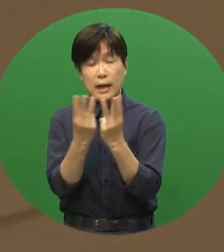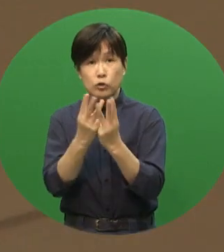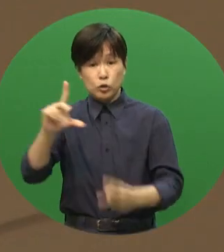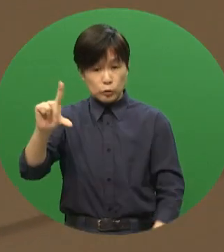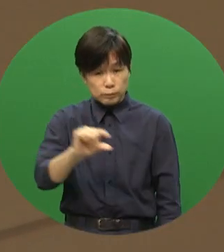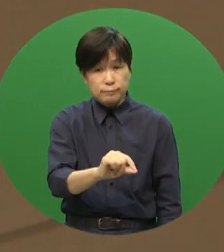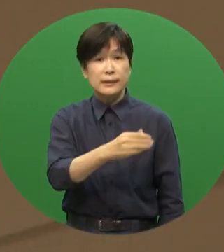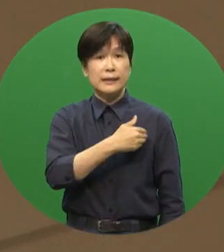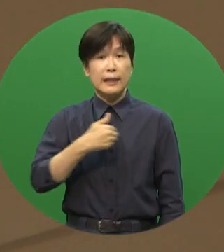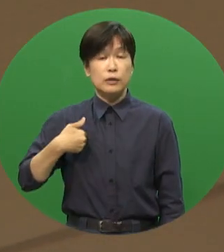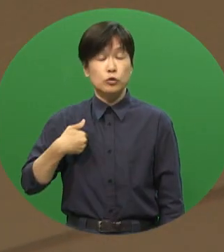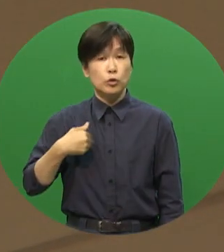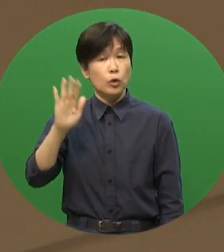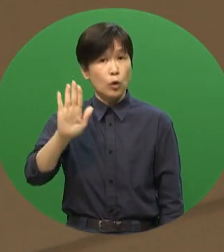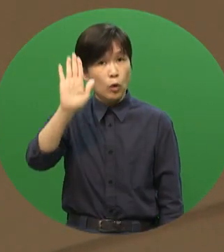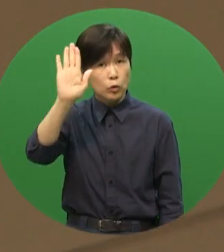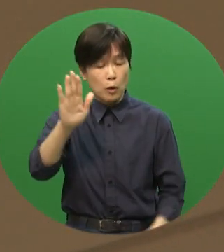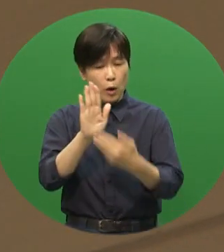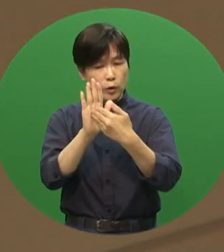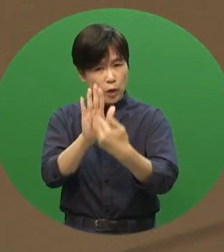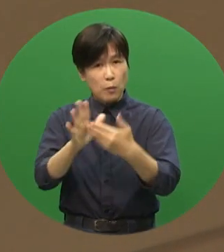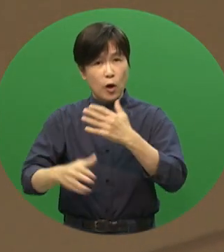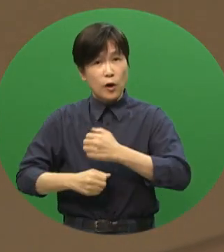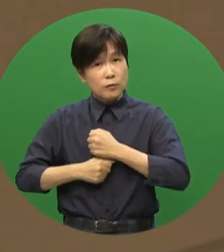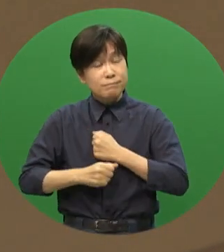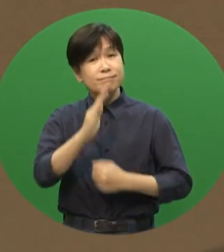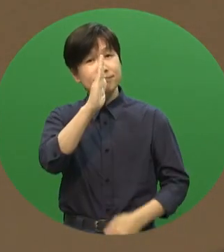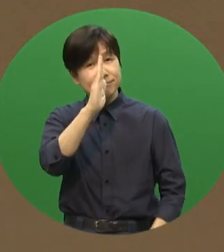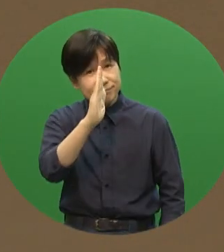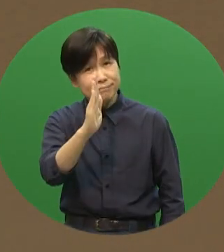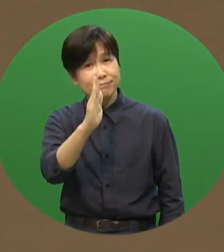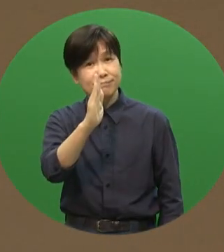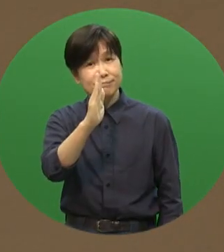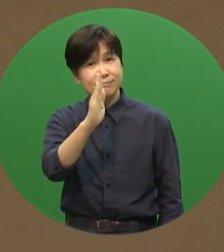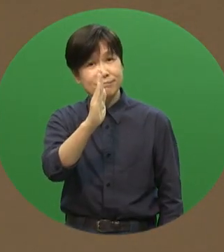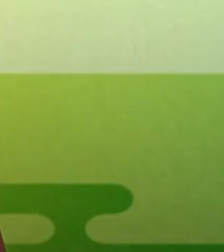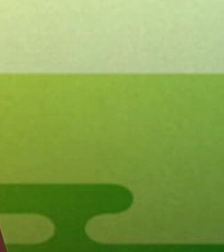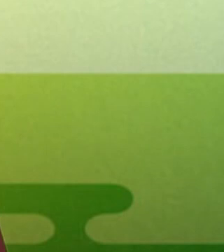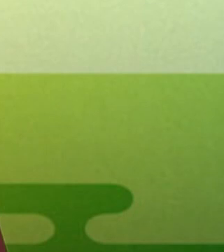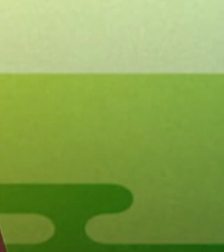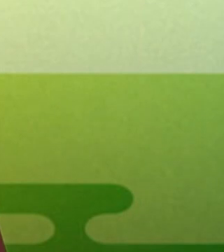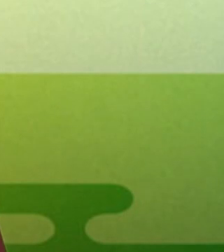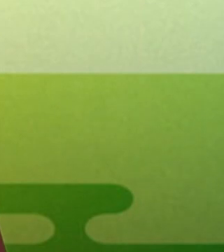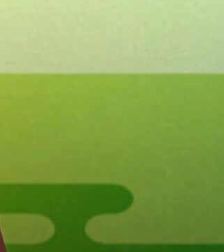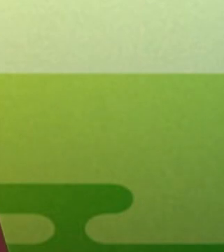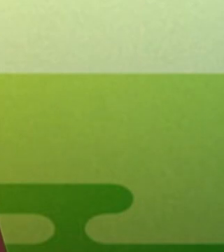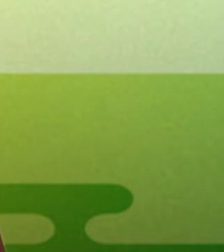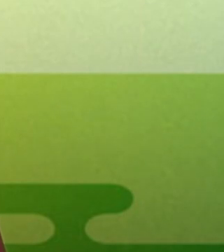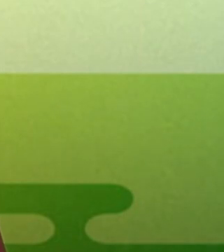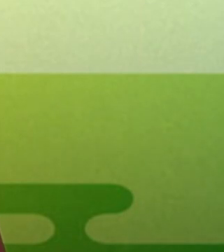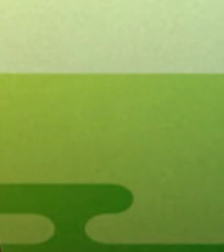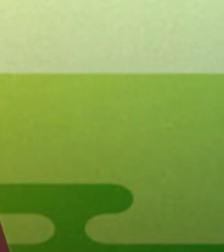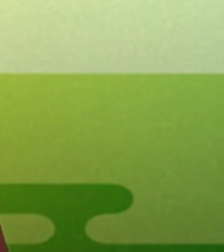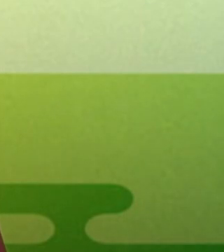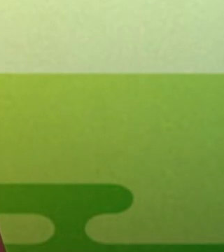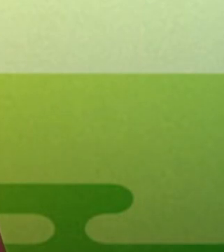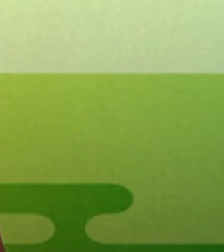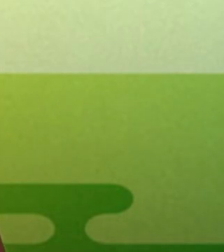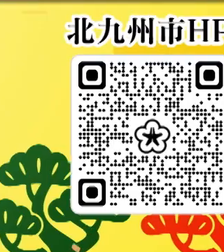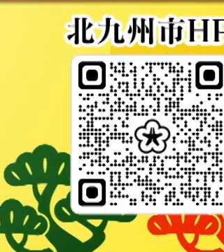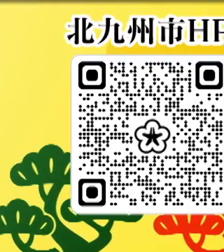。火の取り扱いには十分に気をつけて火災を起こさないようにしましょう。 今日の焦